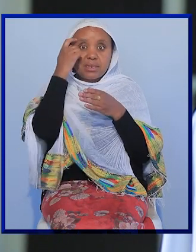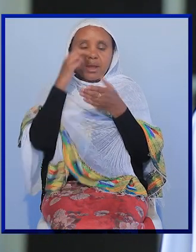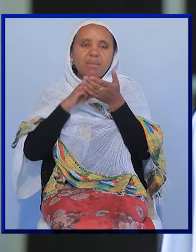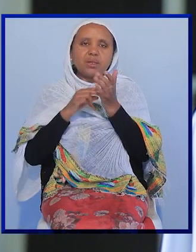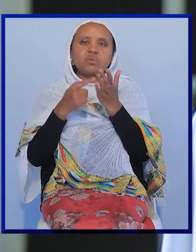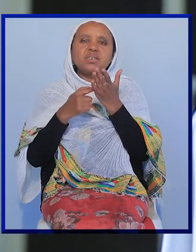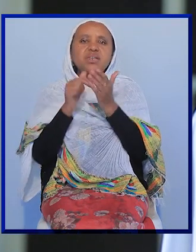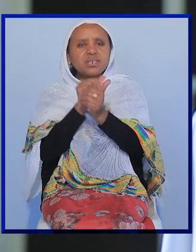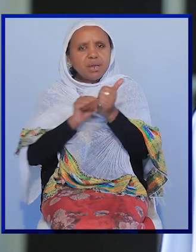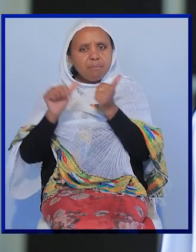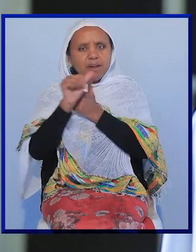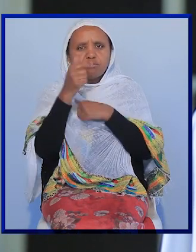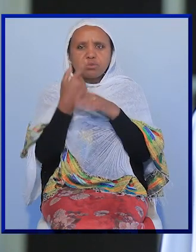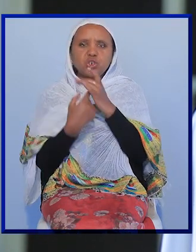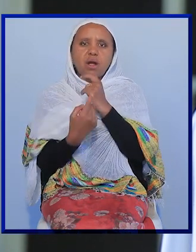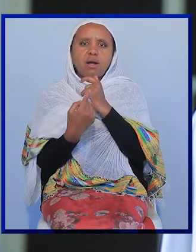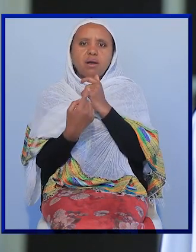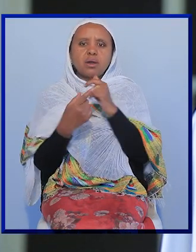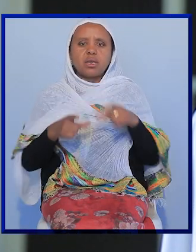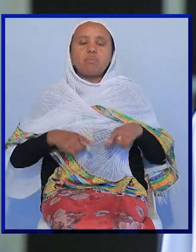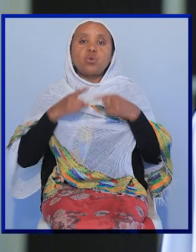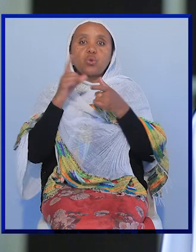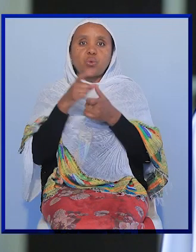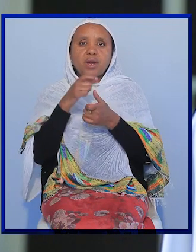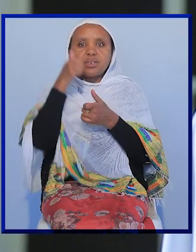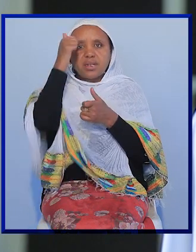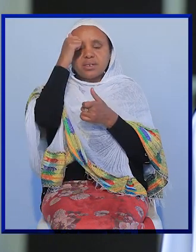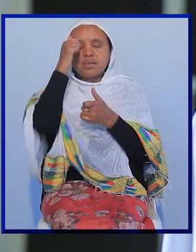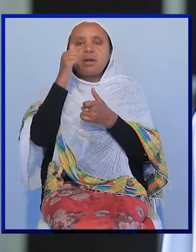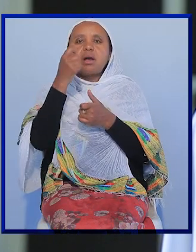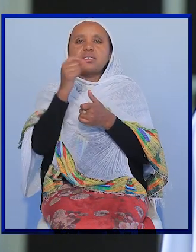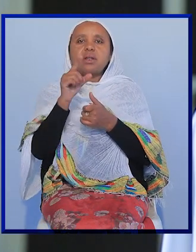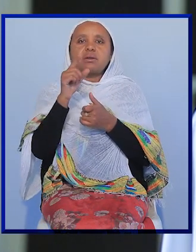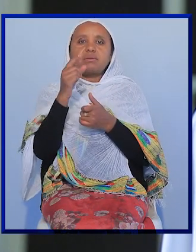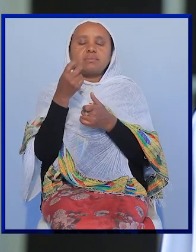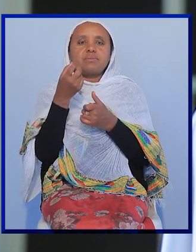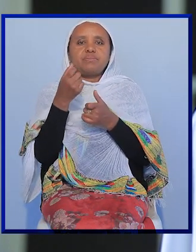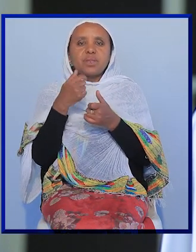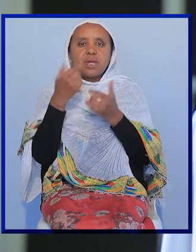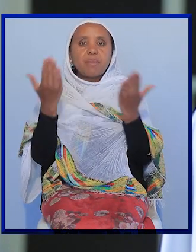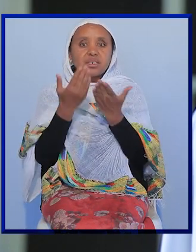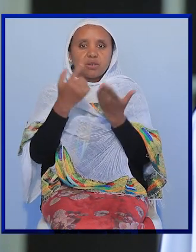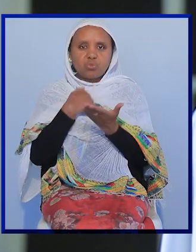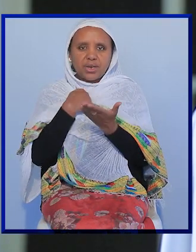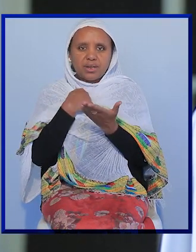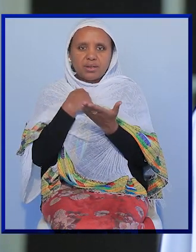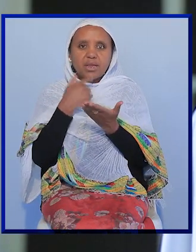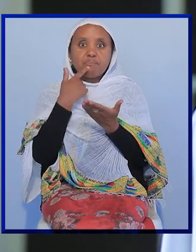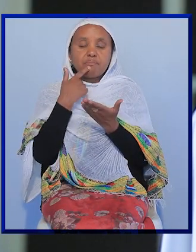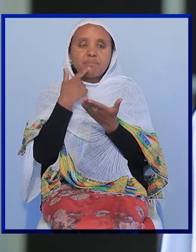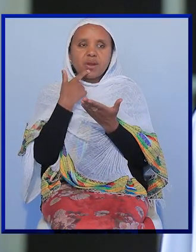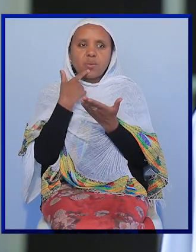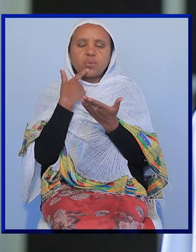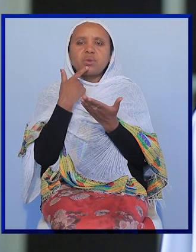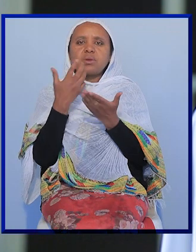ስለዚህ እስከሚረግፍ ጊዜ ብቻ የሚኖር ይሆናል። ኢሳያስ 51:12 ላይ የማጽናናችሁ እኔ ነኝ የሚሞተውን ሰው